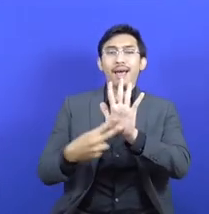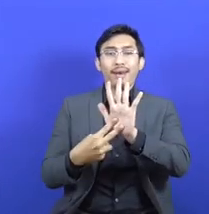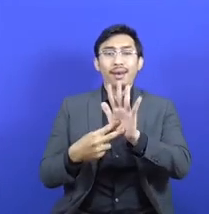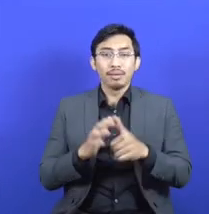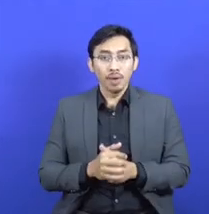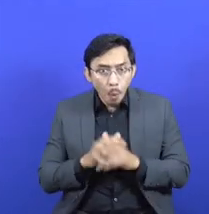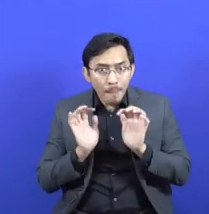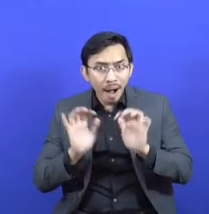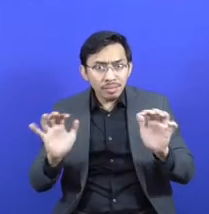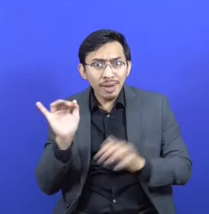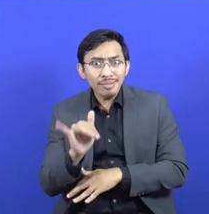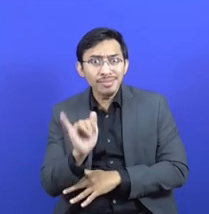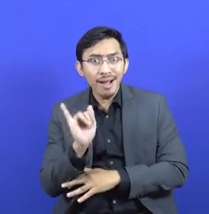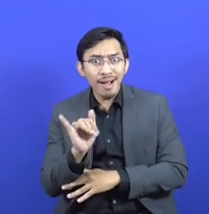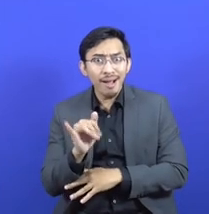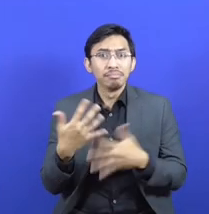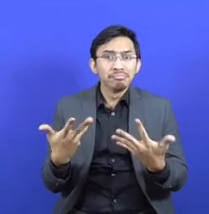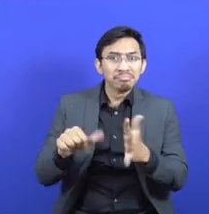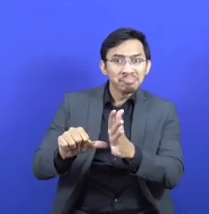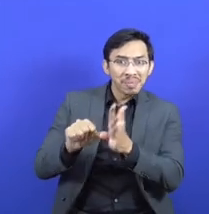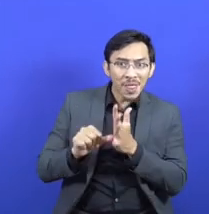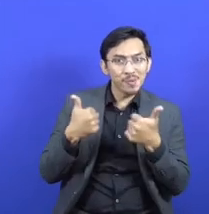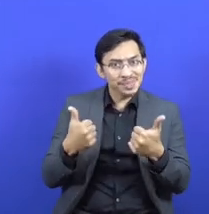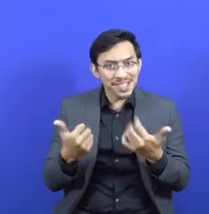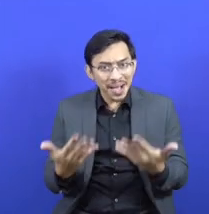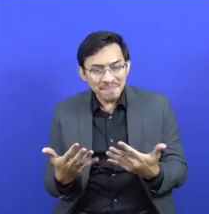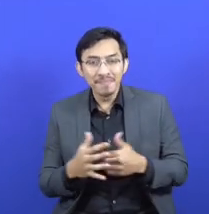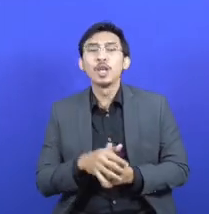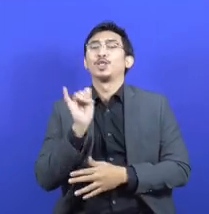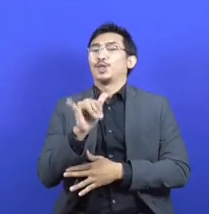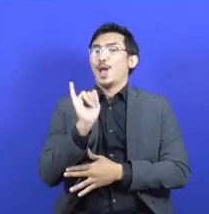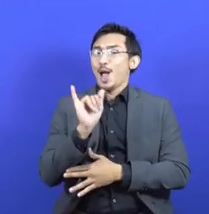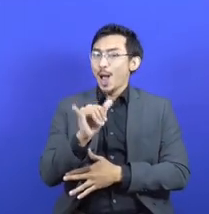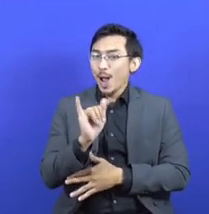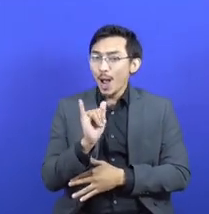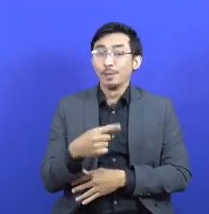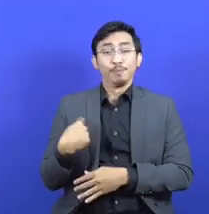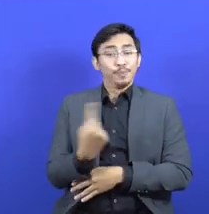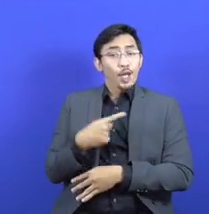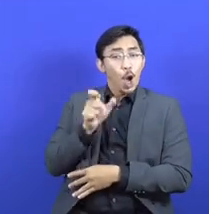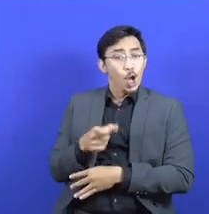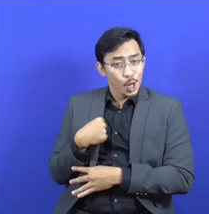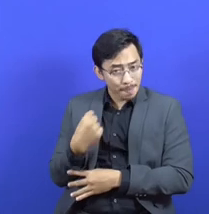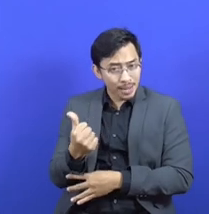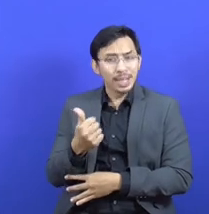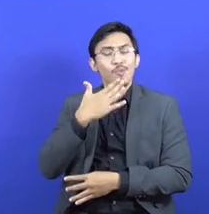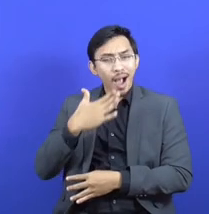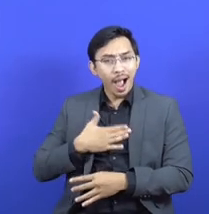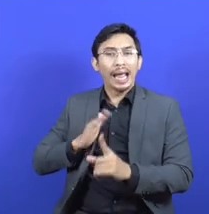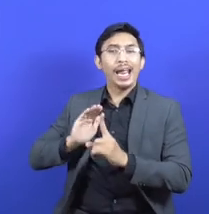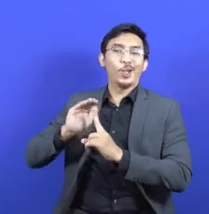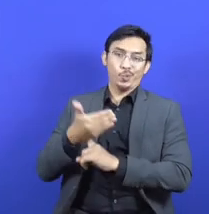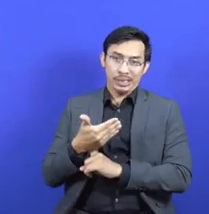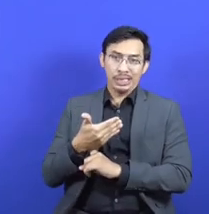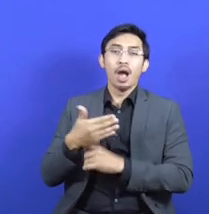BPKN. Wah, banyak juga ya yang bisa bantu kita-kita konsumen ini. Ya iyalah, sebagai konsumen kita